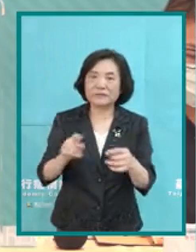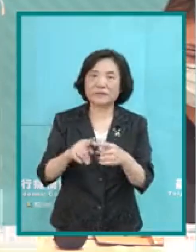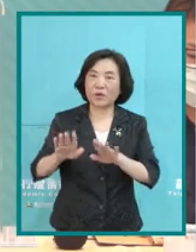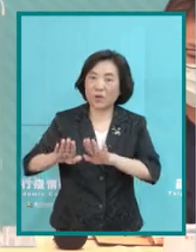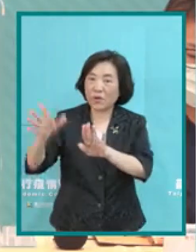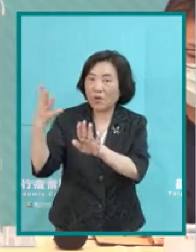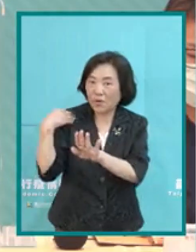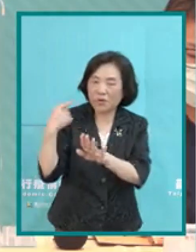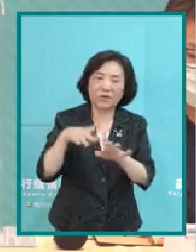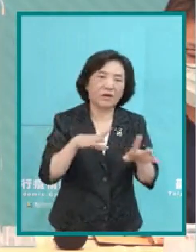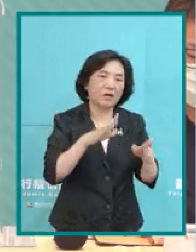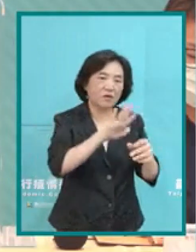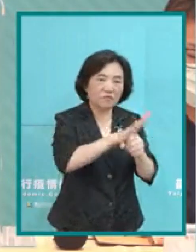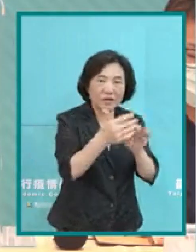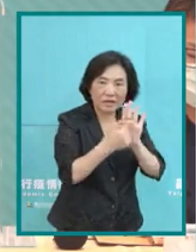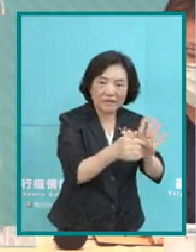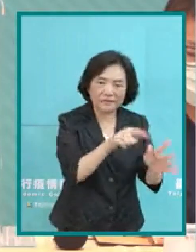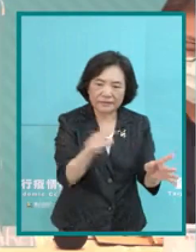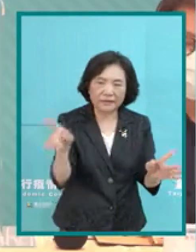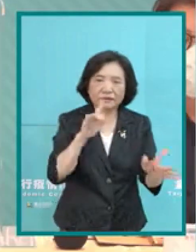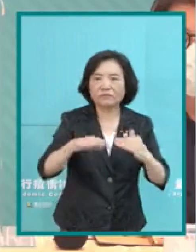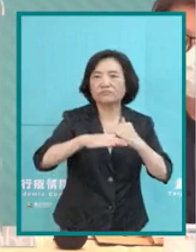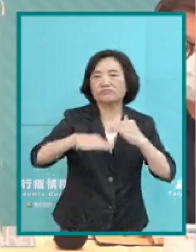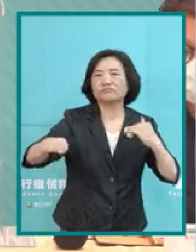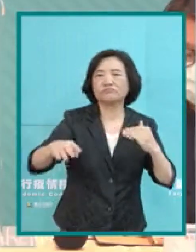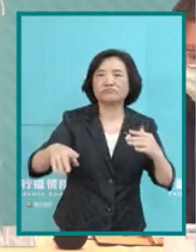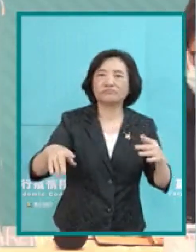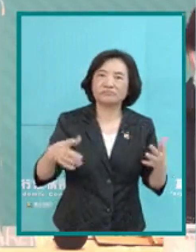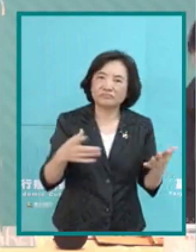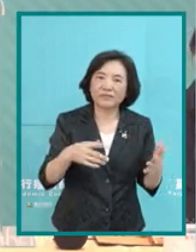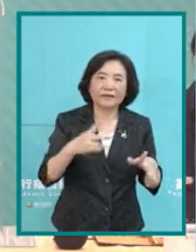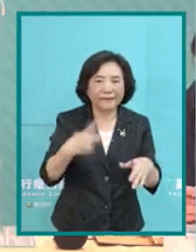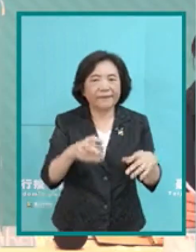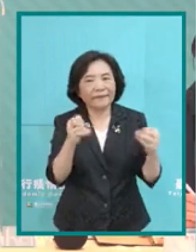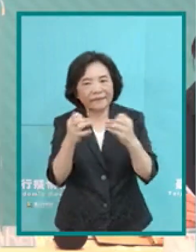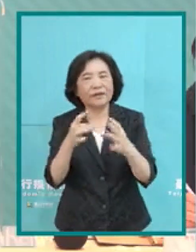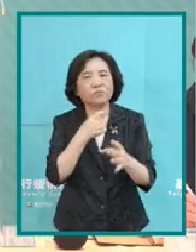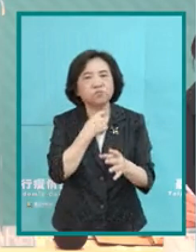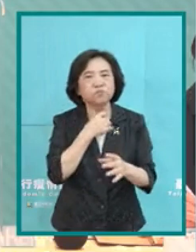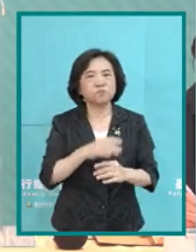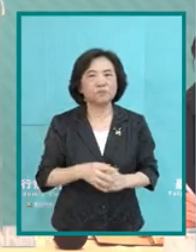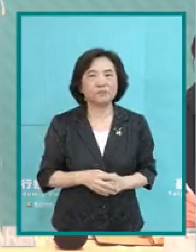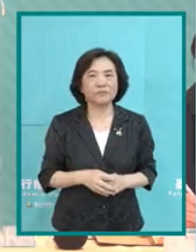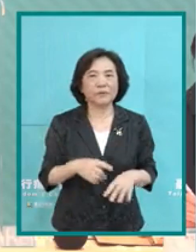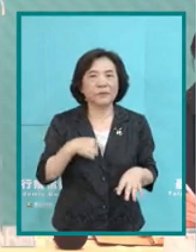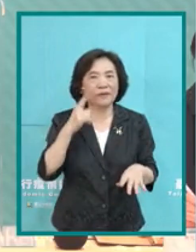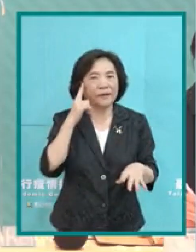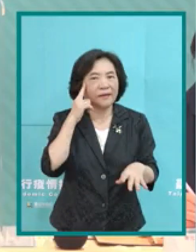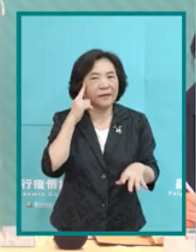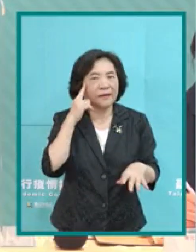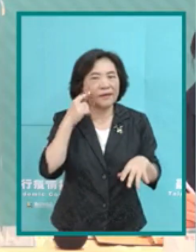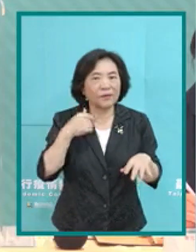么取一个平衡呢？这个实在是很有讨论的空间的。但是我也觉得哈，拖下去，